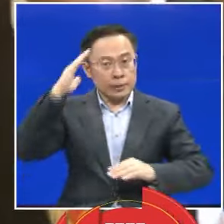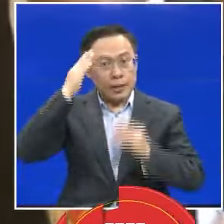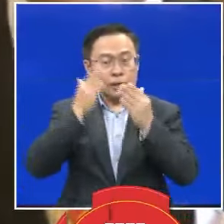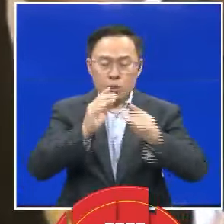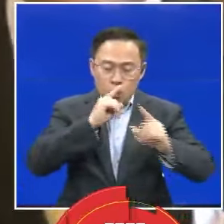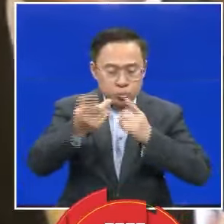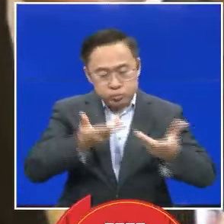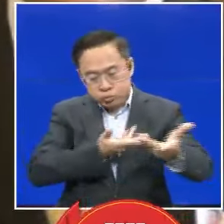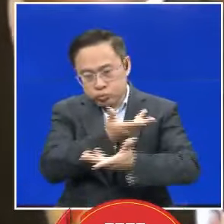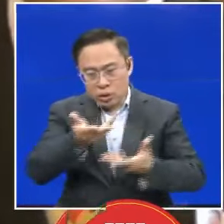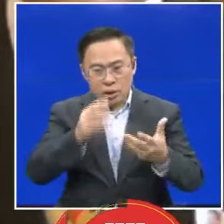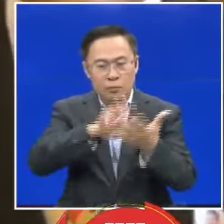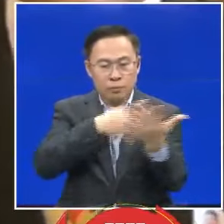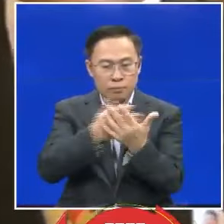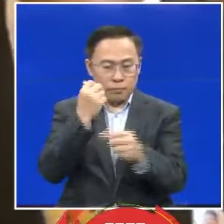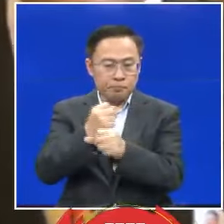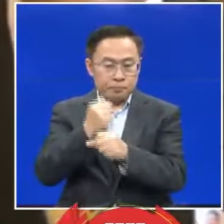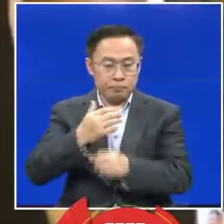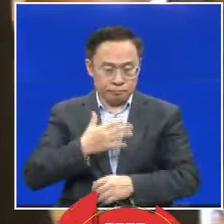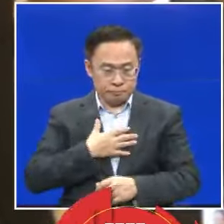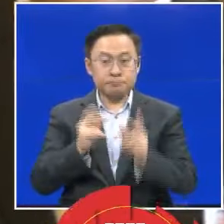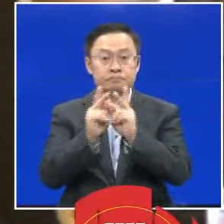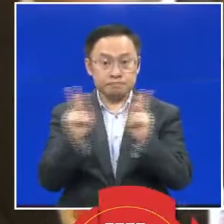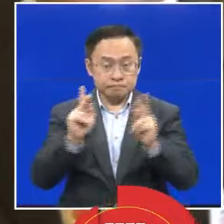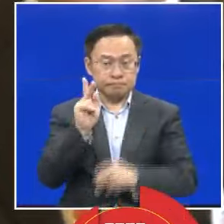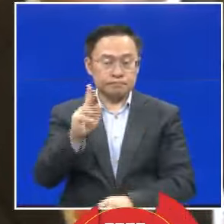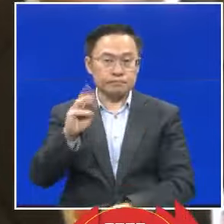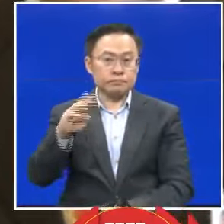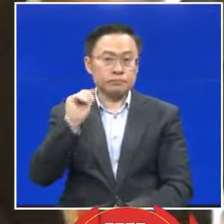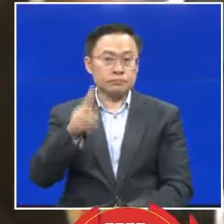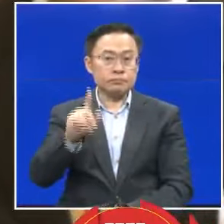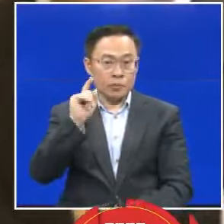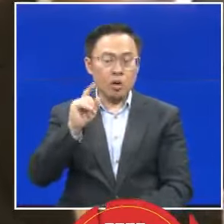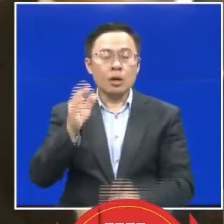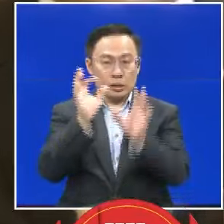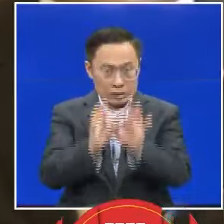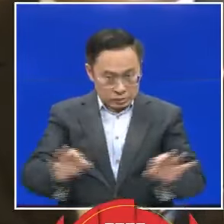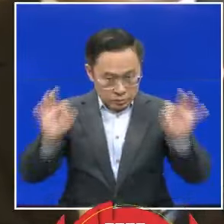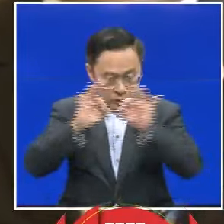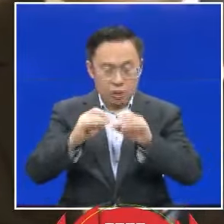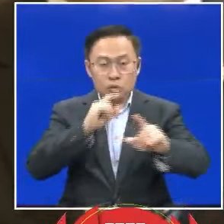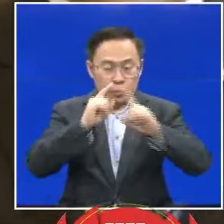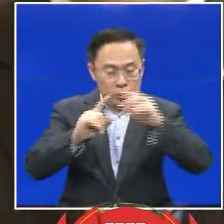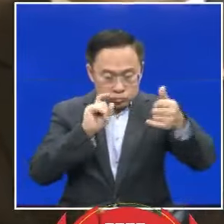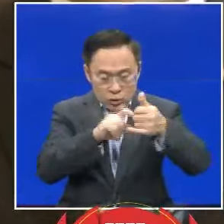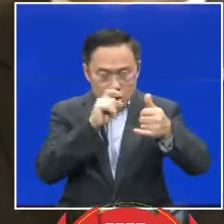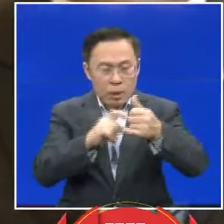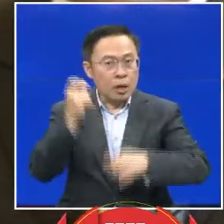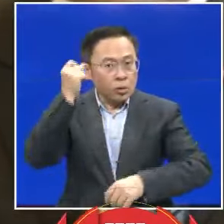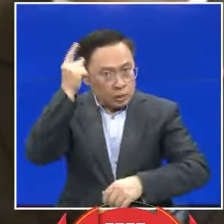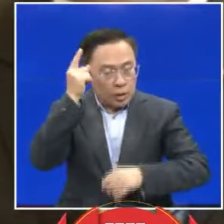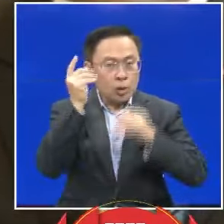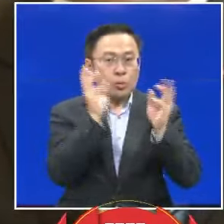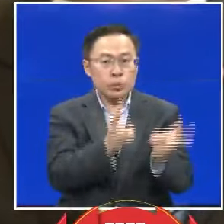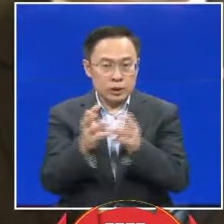นะคะคิดว่าการทำหน้าที่ของกมท.ในฐานะกลไกของสภาก็มีความจำเป็นอย่างยิ่งเหมือนกันที่ต้องเข้าใจทางกองทั